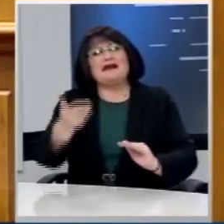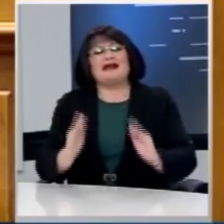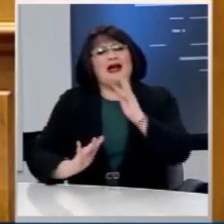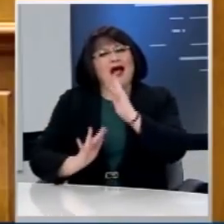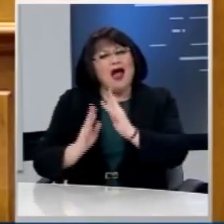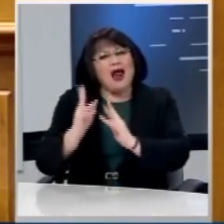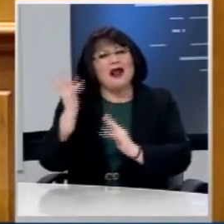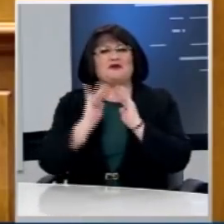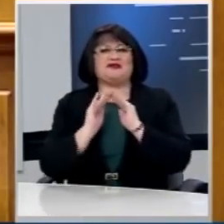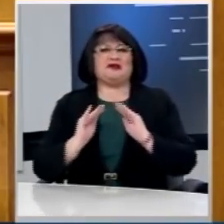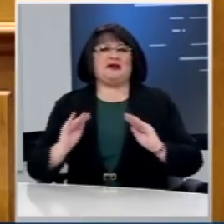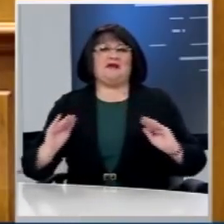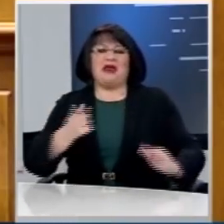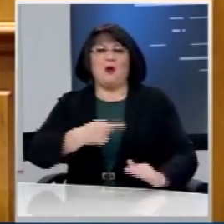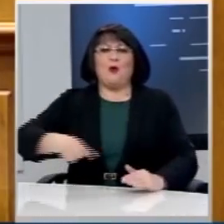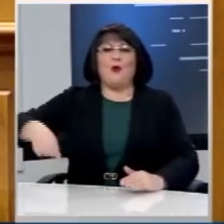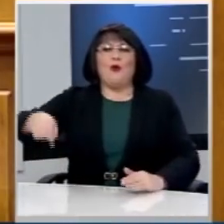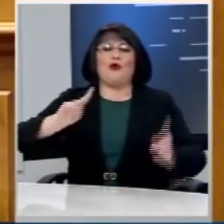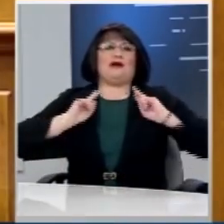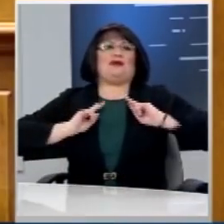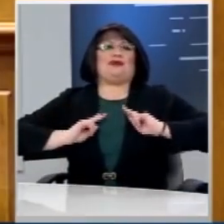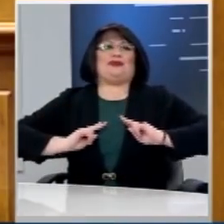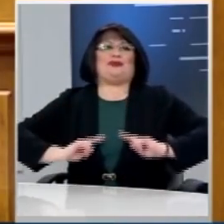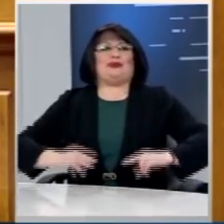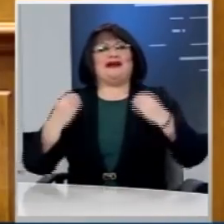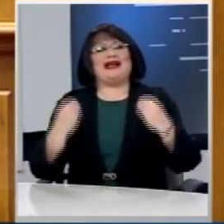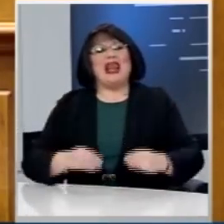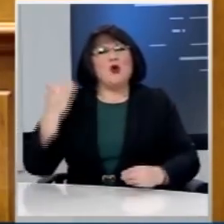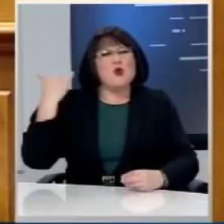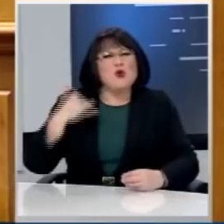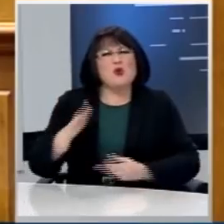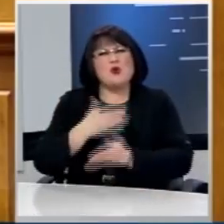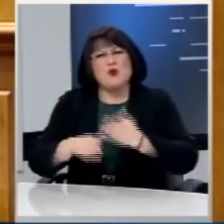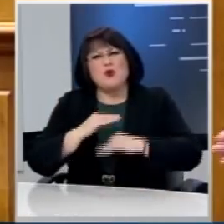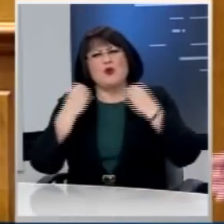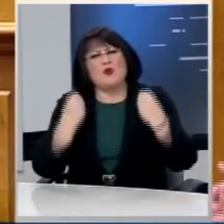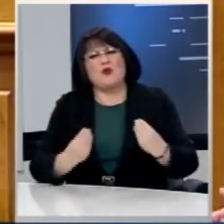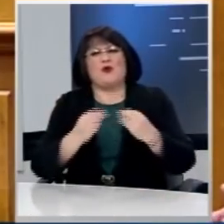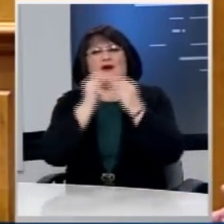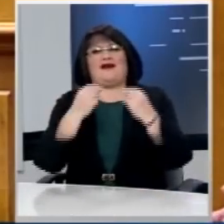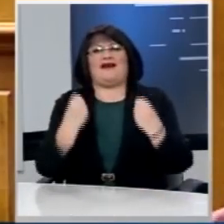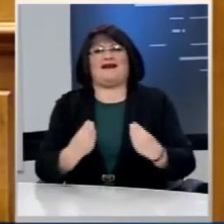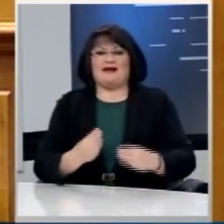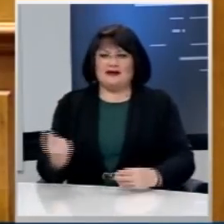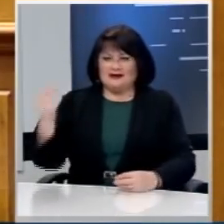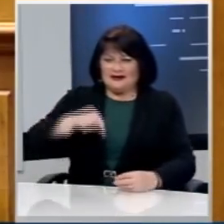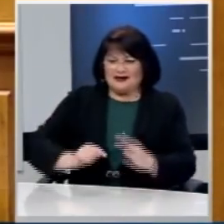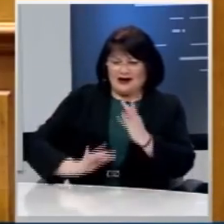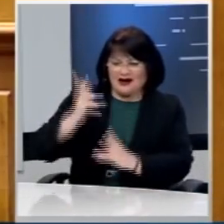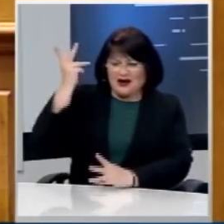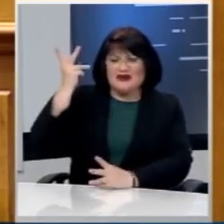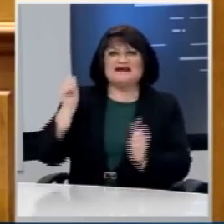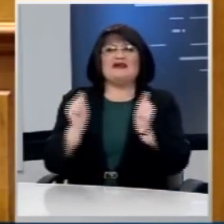της ανάπτυξης, όπου όλοι θα απολαύσουμε τους καρπούς των κόπων μας. Η ανάπτυξη λοιπόν ήρθε, αλλά δεν